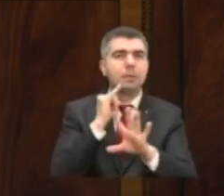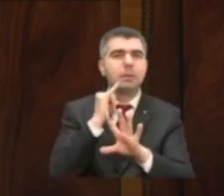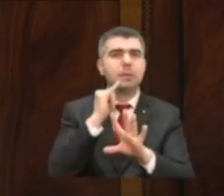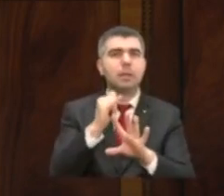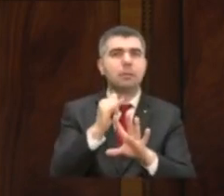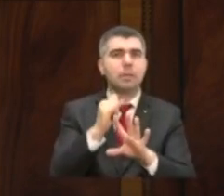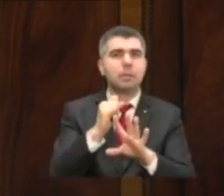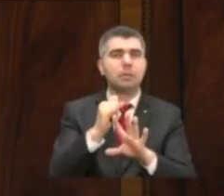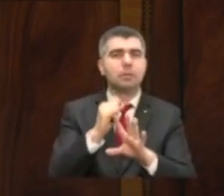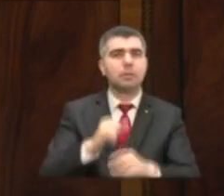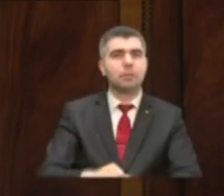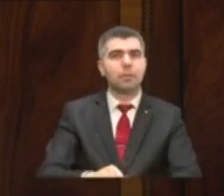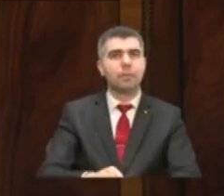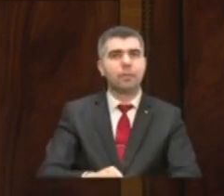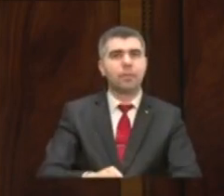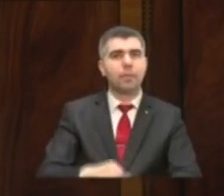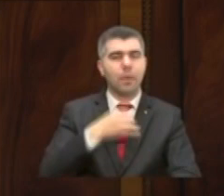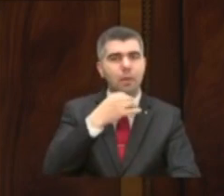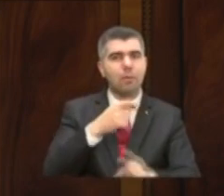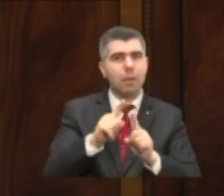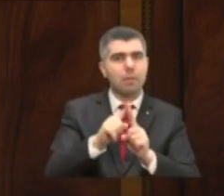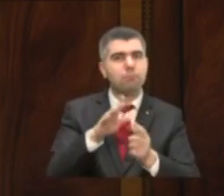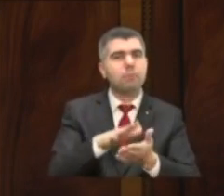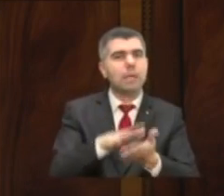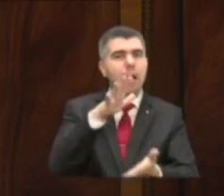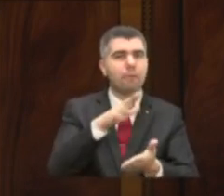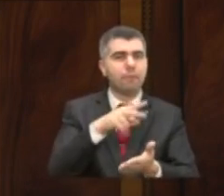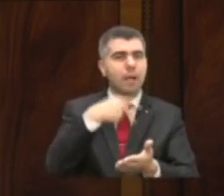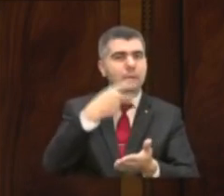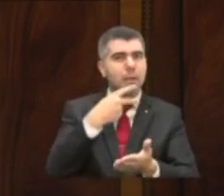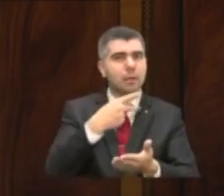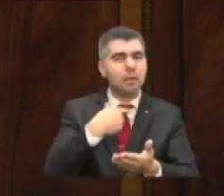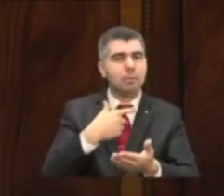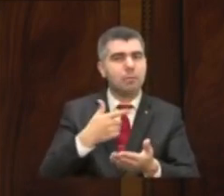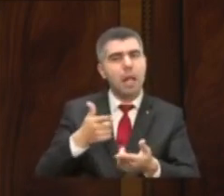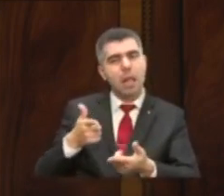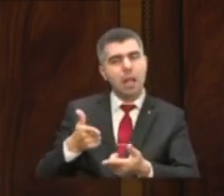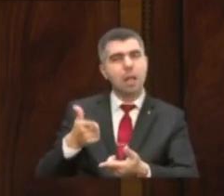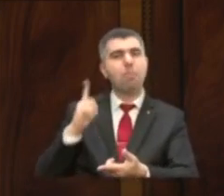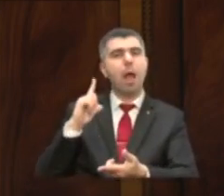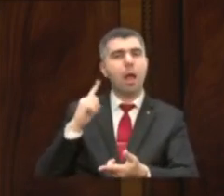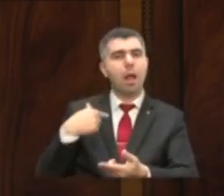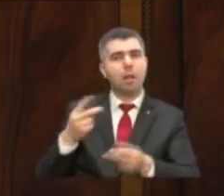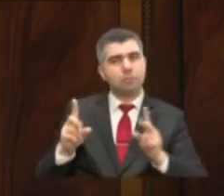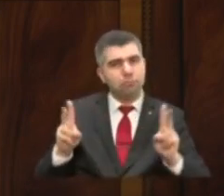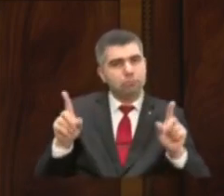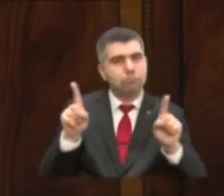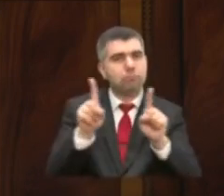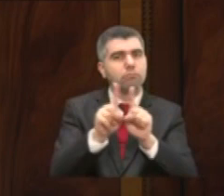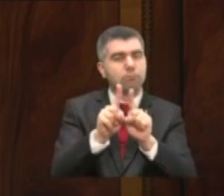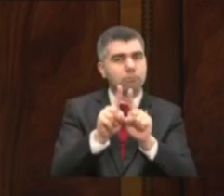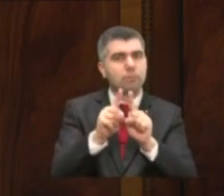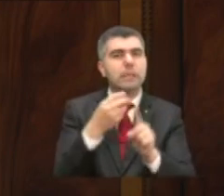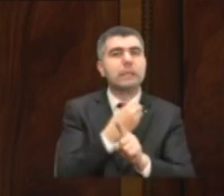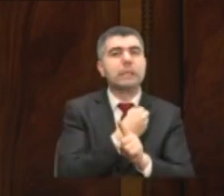بزاف، هذه مبالغة كبيرة. وأنا البارح تلقيت مع عدد من الأطباء، شي 70 ولا 80